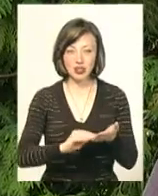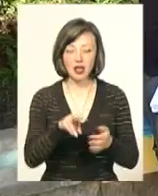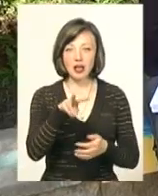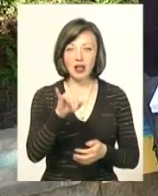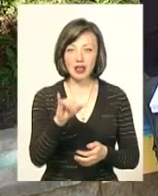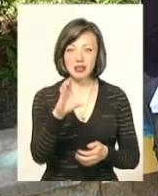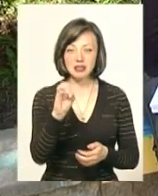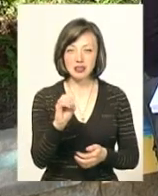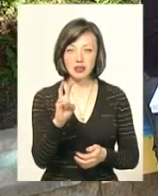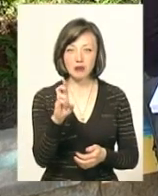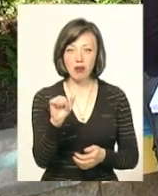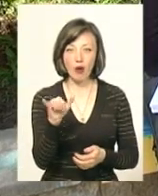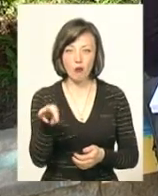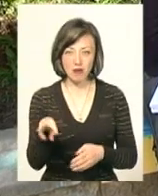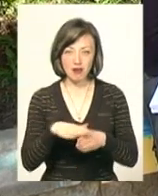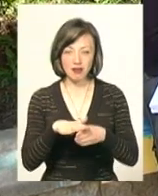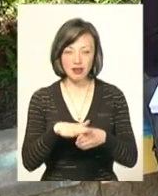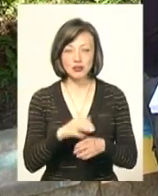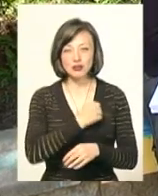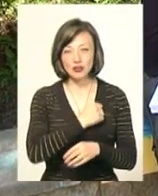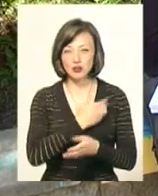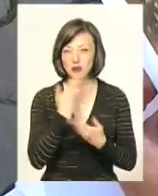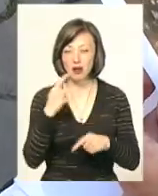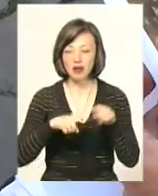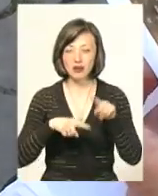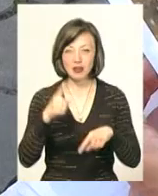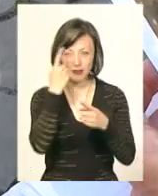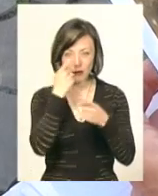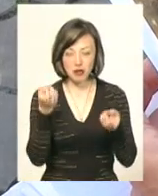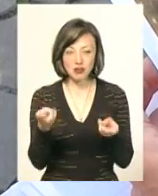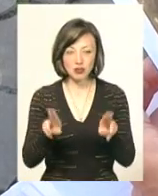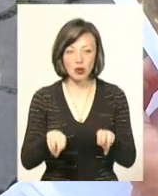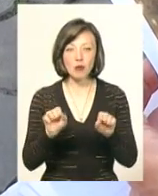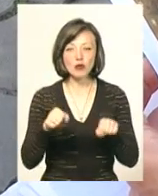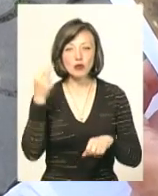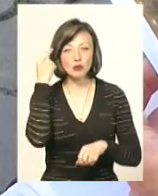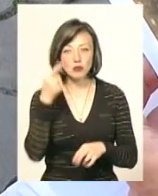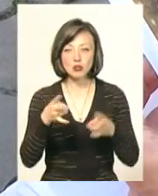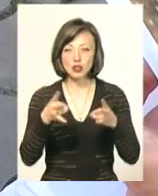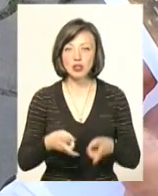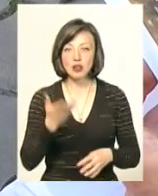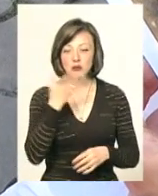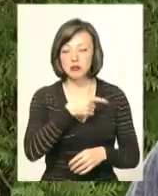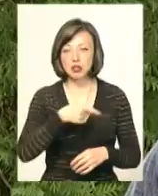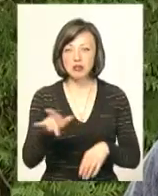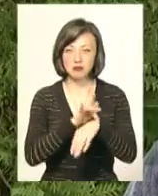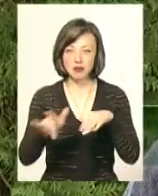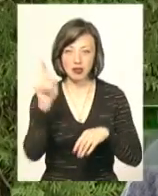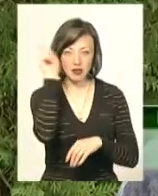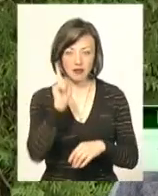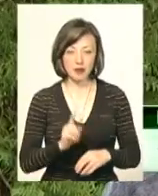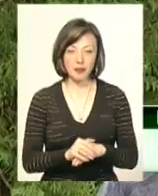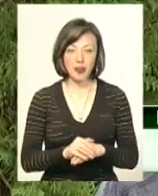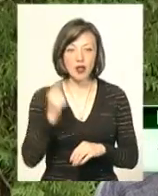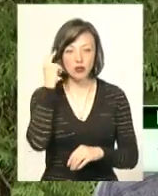Лісенбауми. Пол Саган шкодує, що немає інформації про тих родичів, які тут залишались. Він думає, що вони постраждали під час Голокосту. І він думає, що